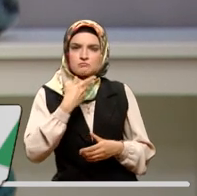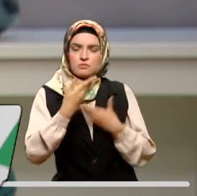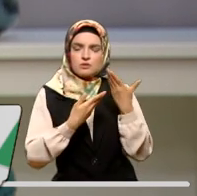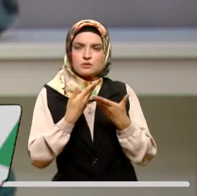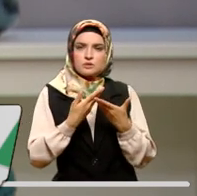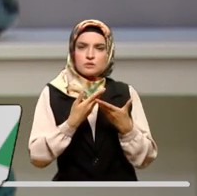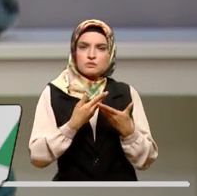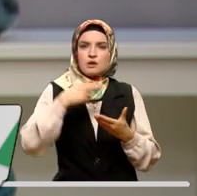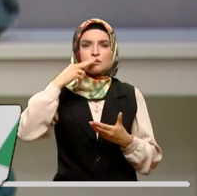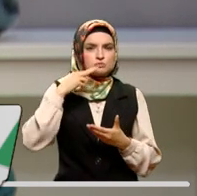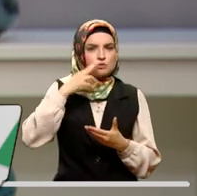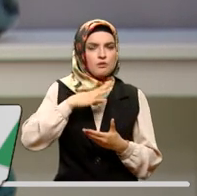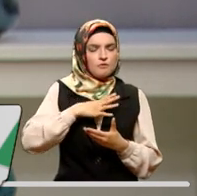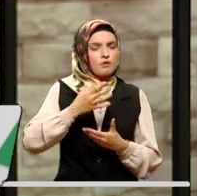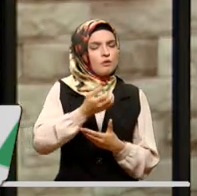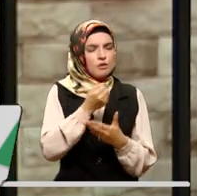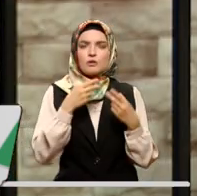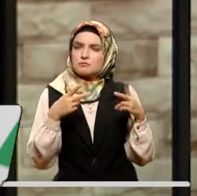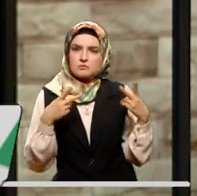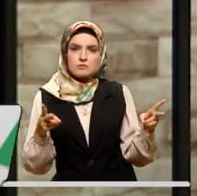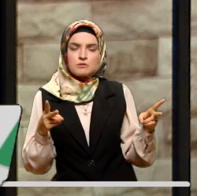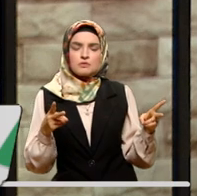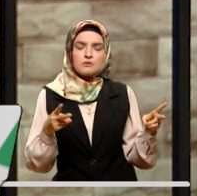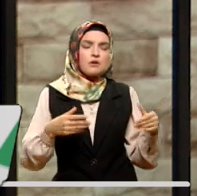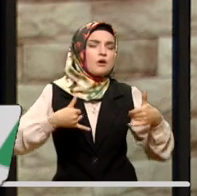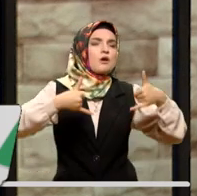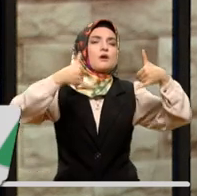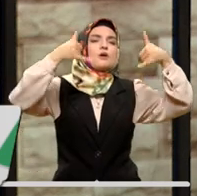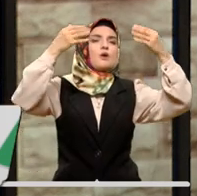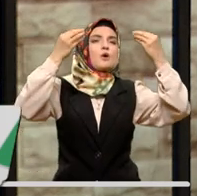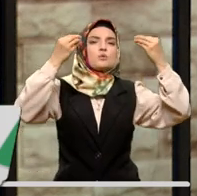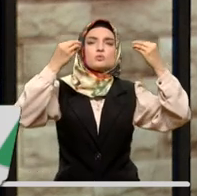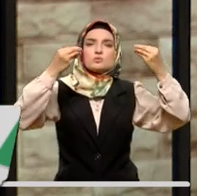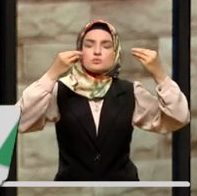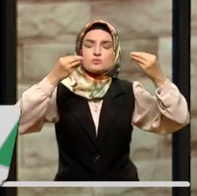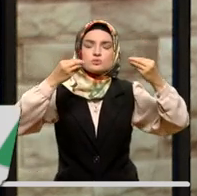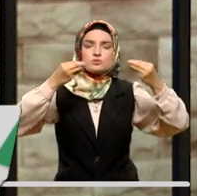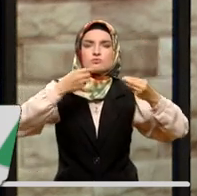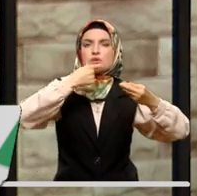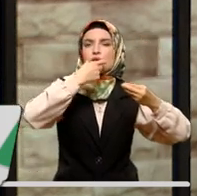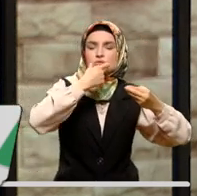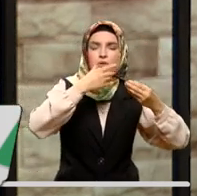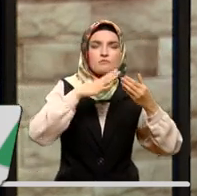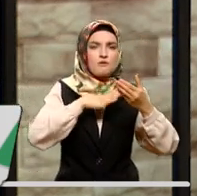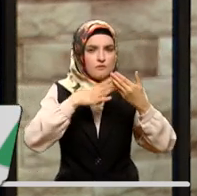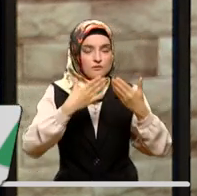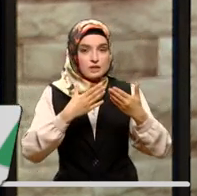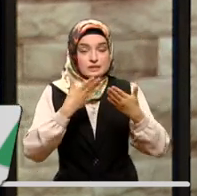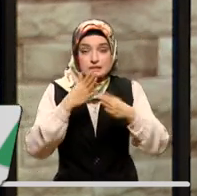istediğin zaman alabilirsin. İşte köşkler bile işte kurabiye falan. Ne yapar çocuk